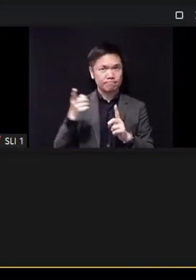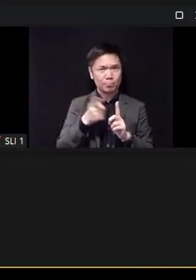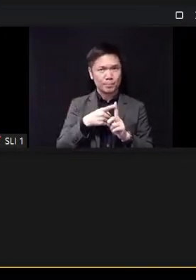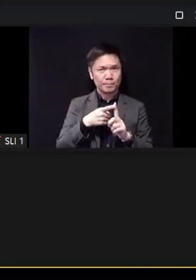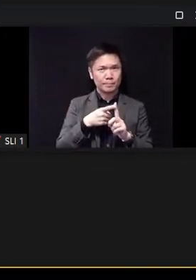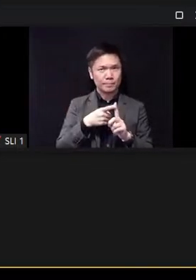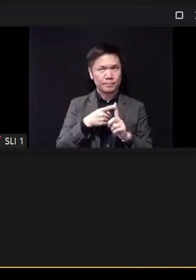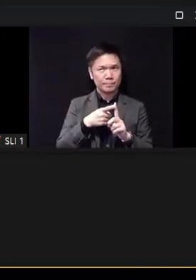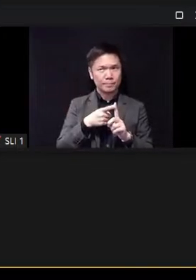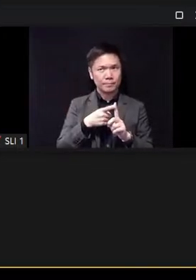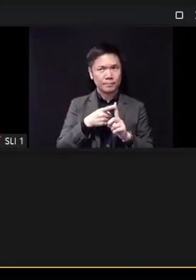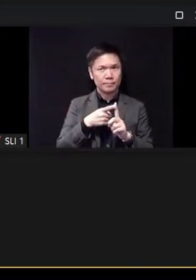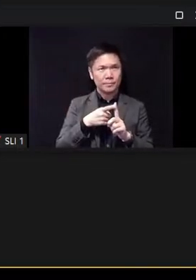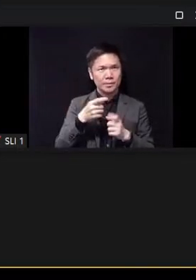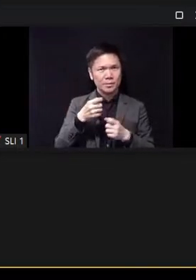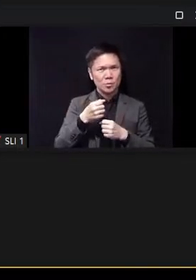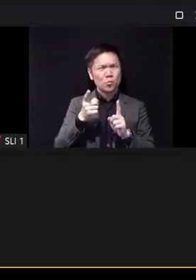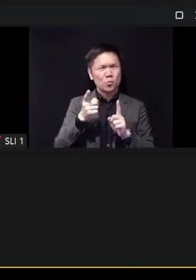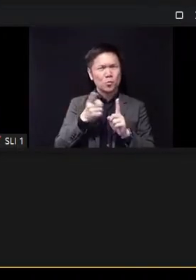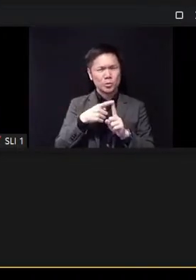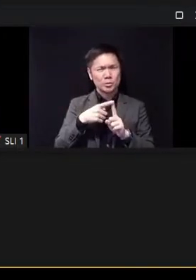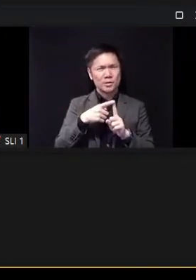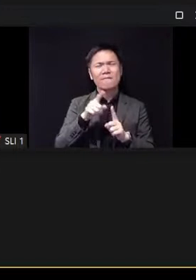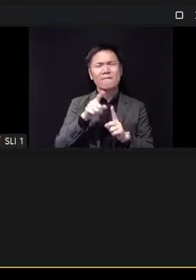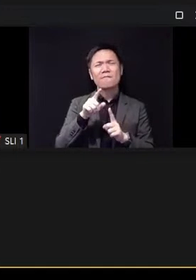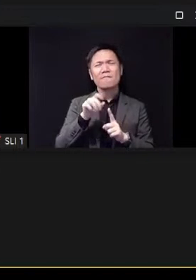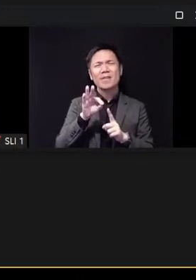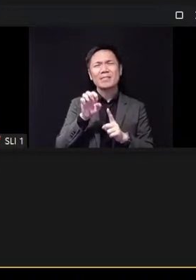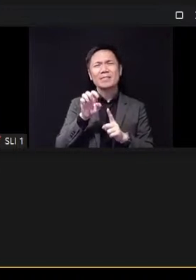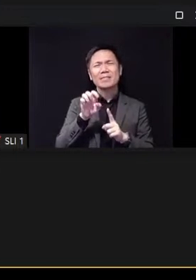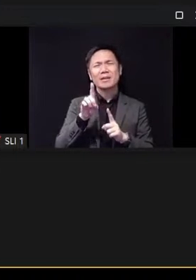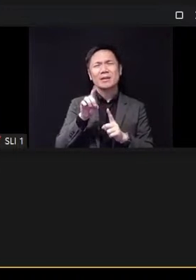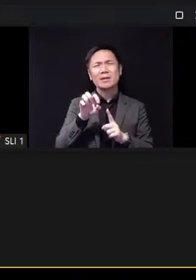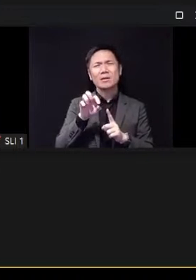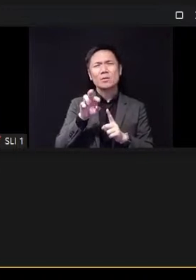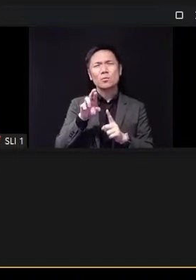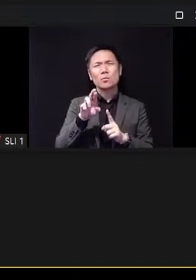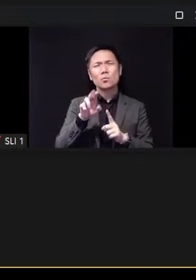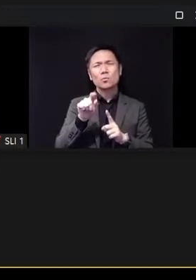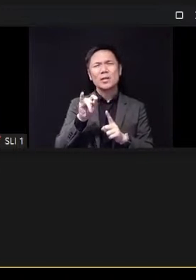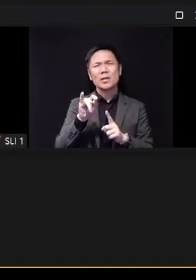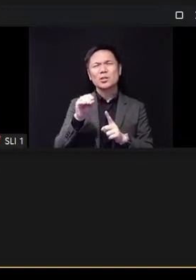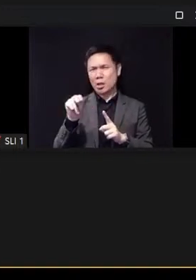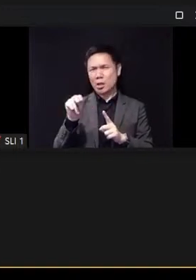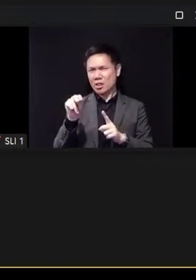Республики. Oh, I'm very sorry, yes. Второе.